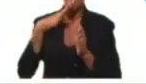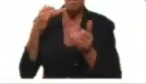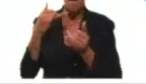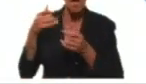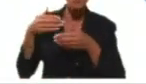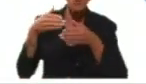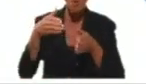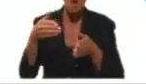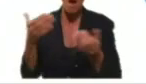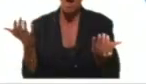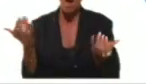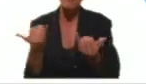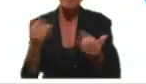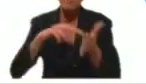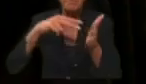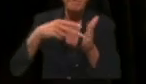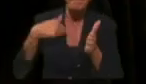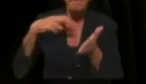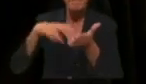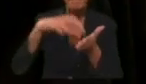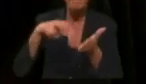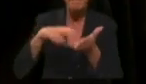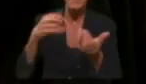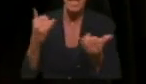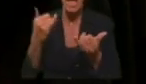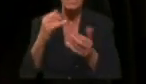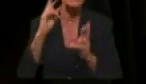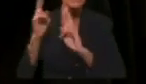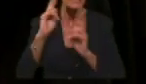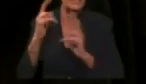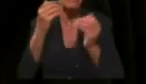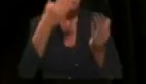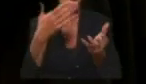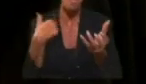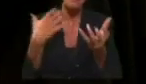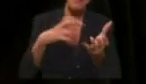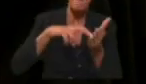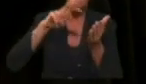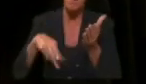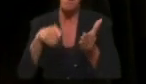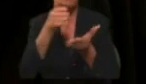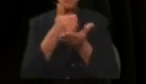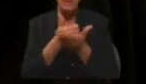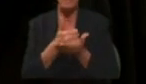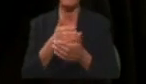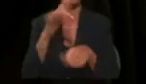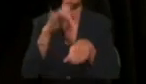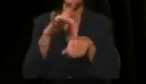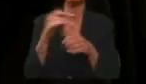asystentów, które podpowiadały, co zrobić, tak, jak zasygnalizować, że chce się wysiąść na przykład i tak dalej. No i wyniki